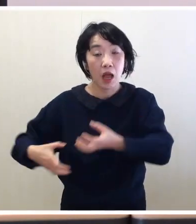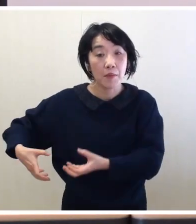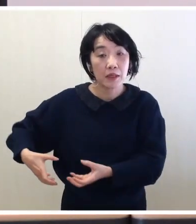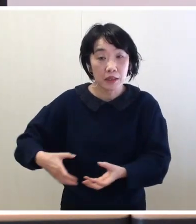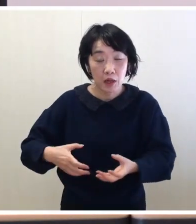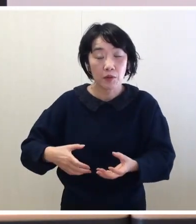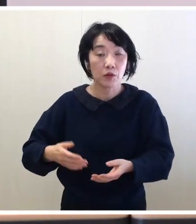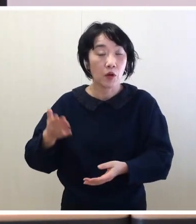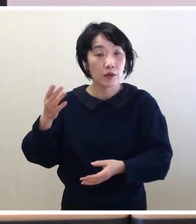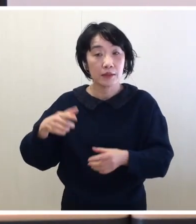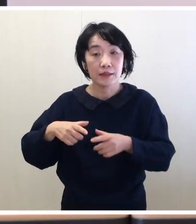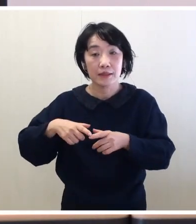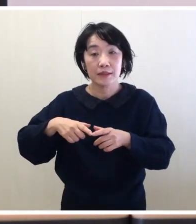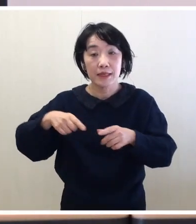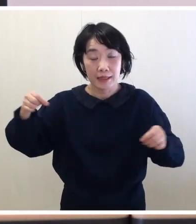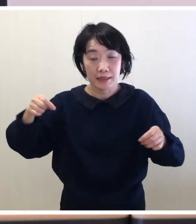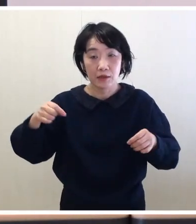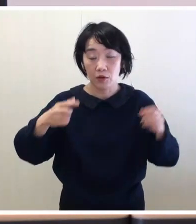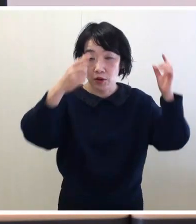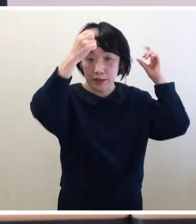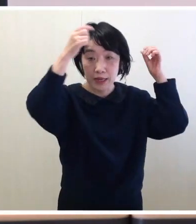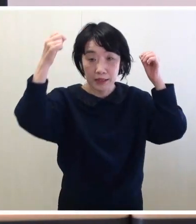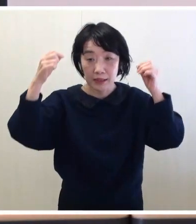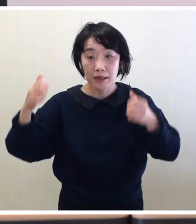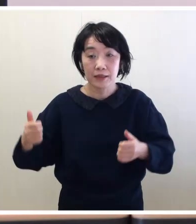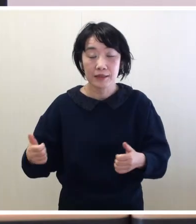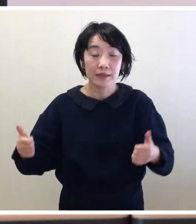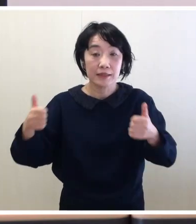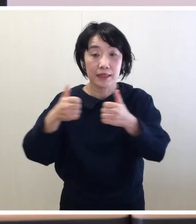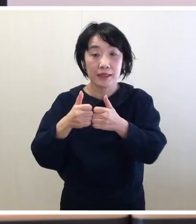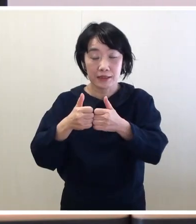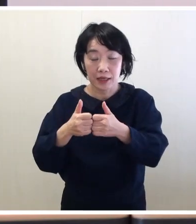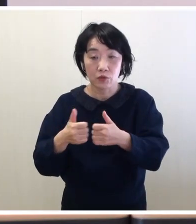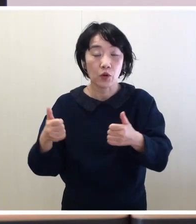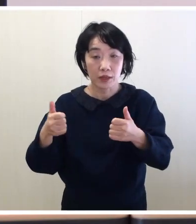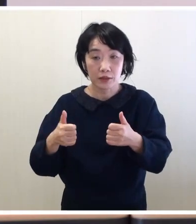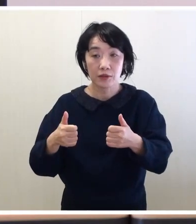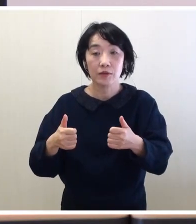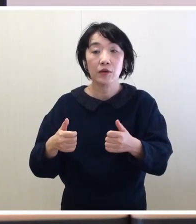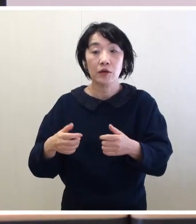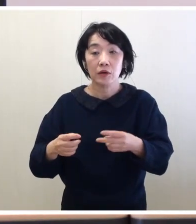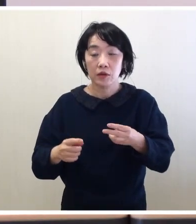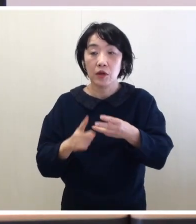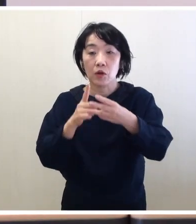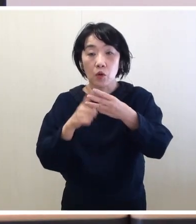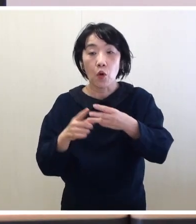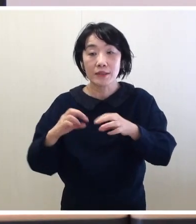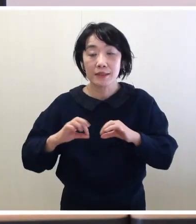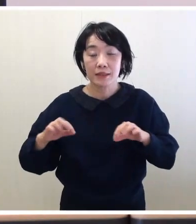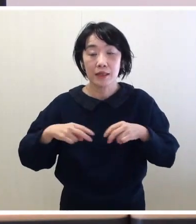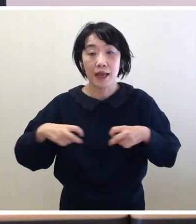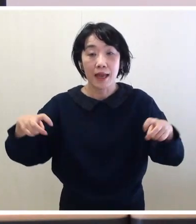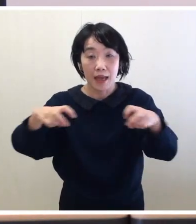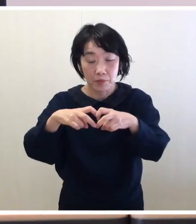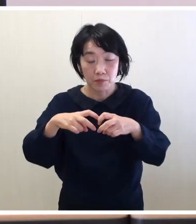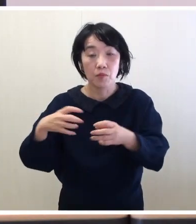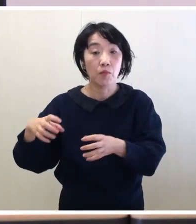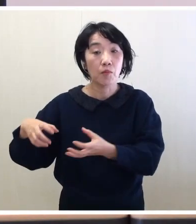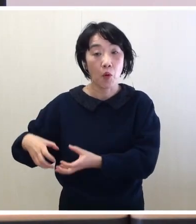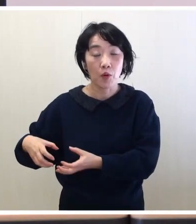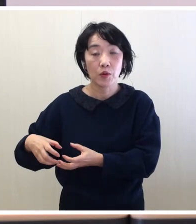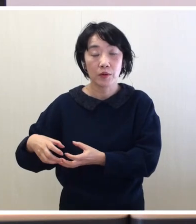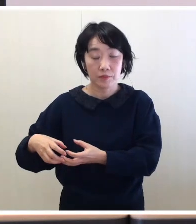ましたアメリカンフットボールの全日本大学選手権決勝第78回甲子園ボウルで